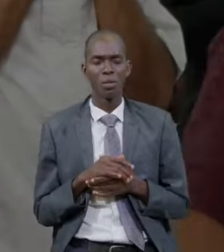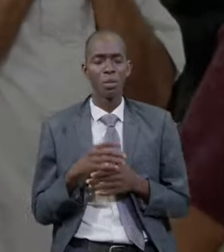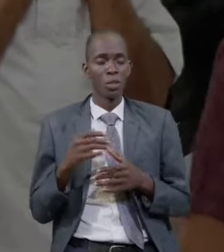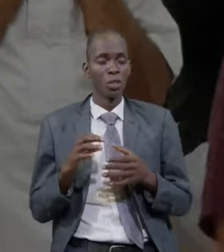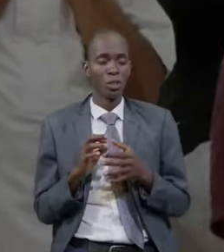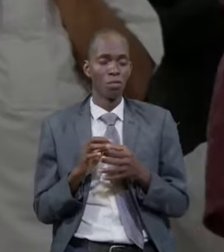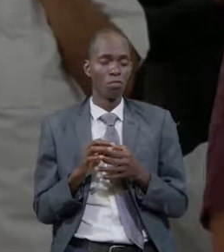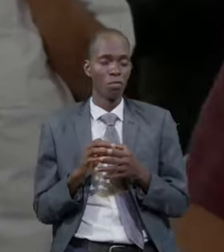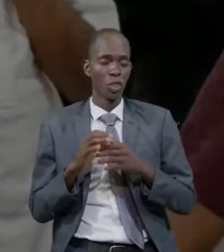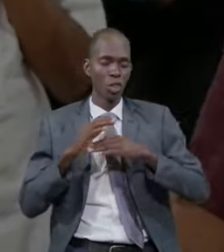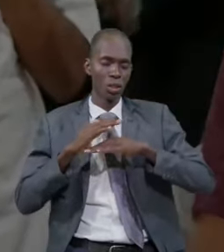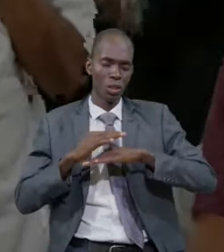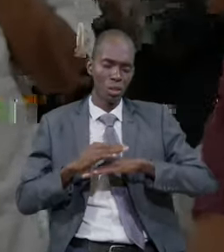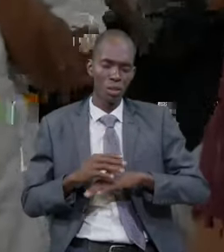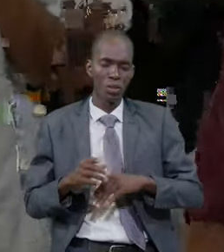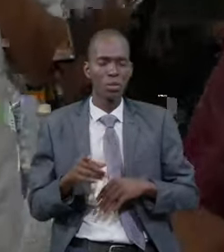libère-les.